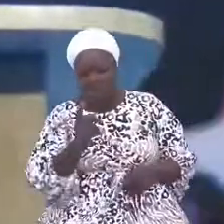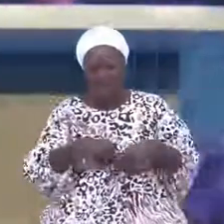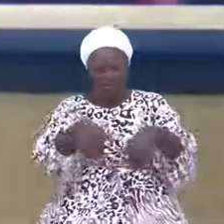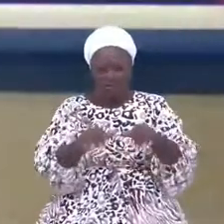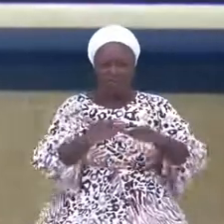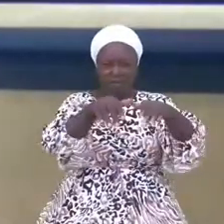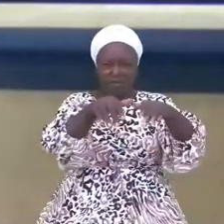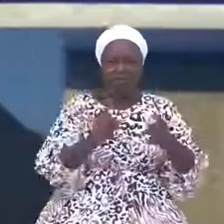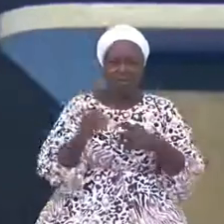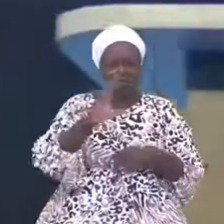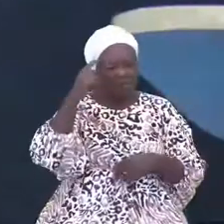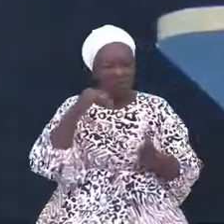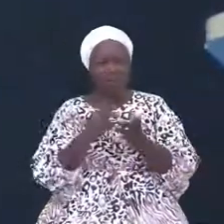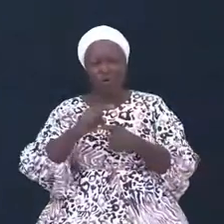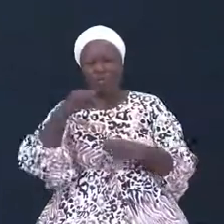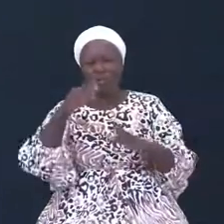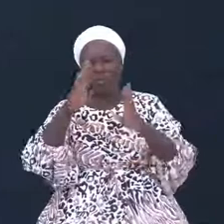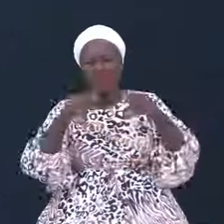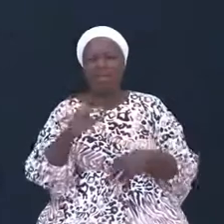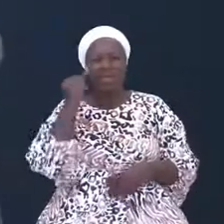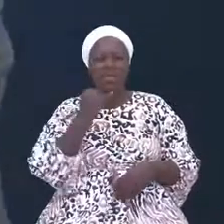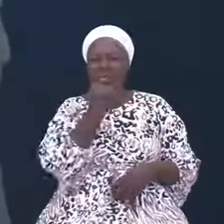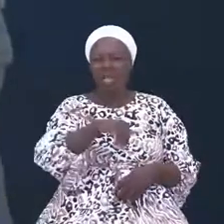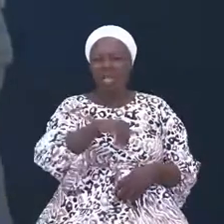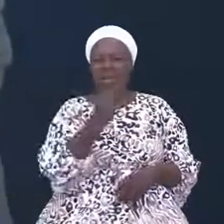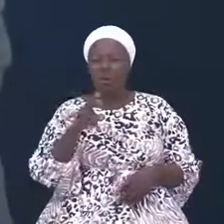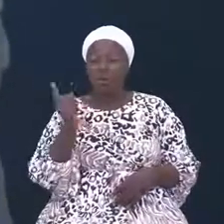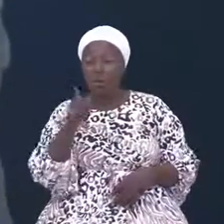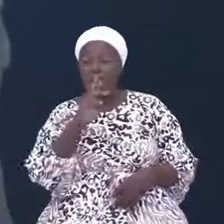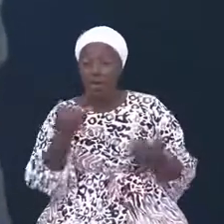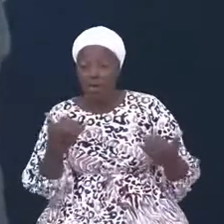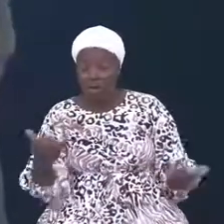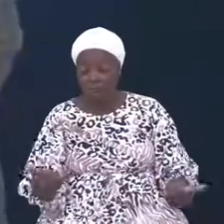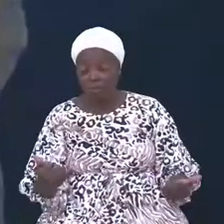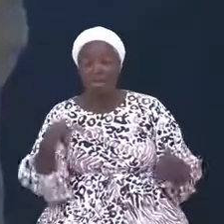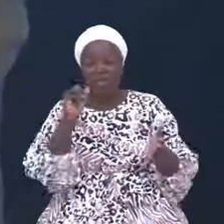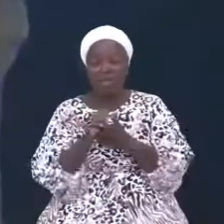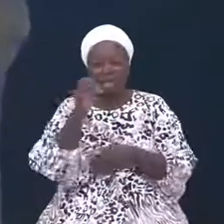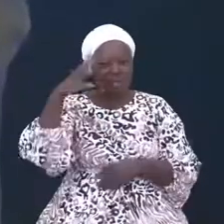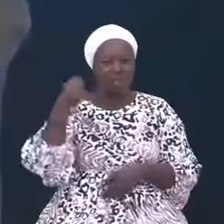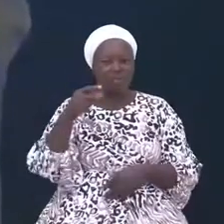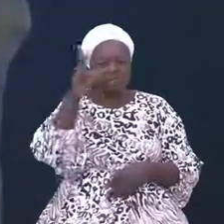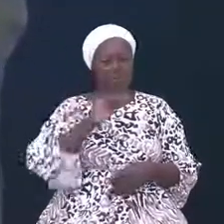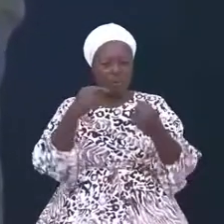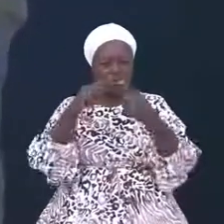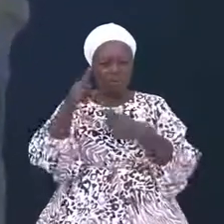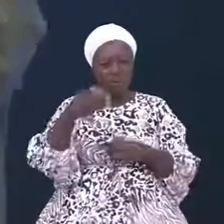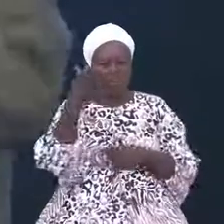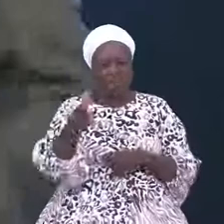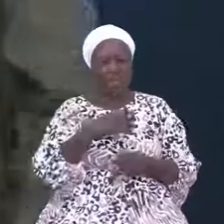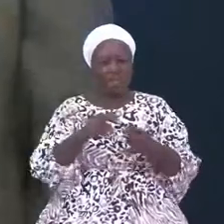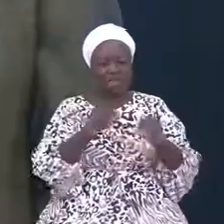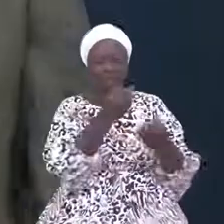ou au fond de la mer pour chercher quoi. Nous n'avons pas besoin d'aller à Jérusalem ou en Israël. Là où tu es, cette grâce